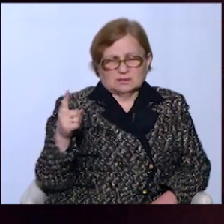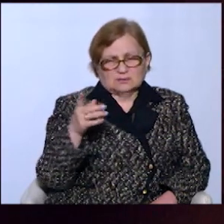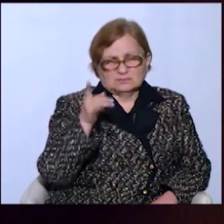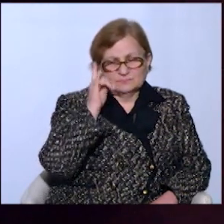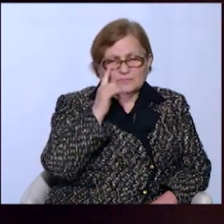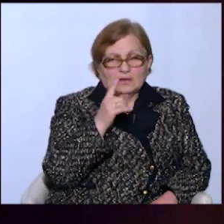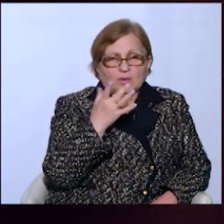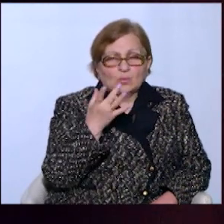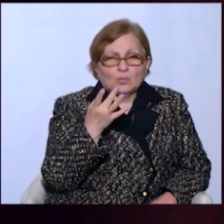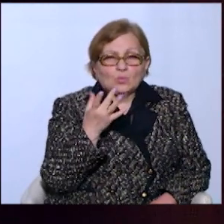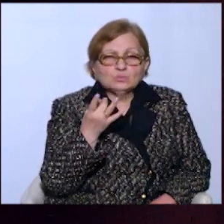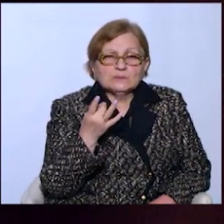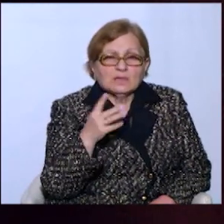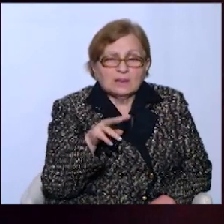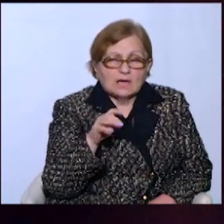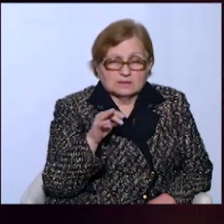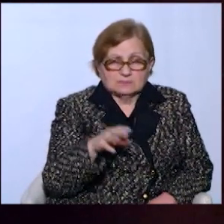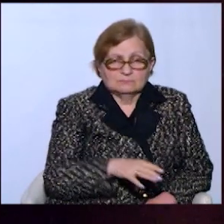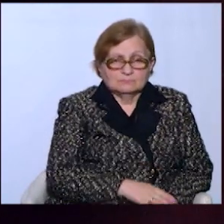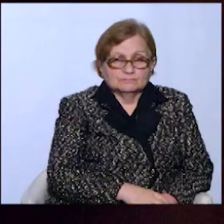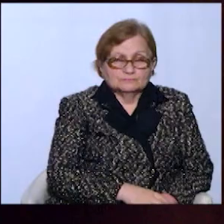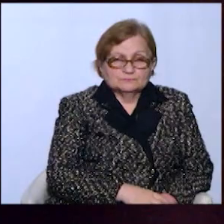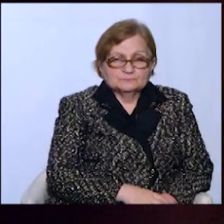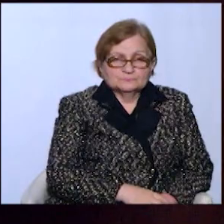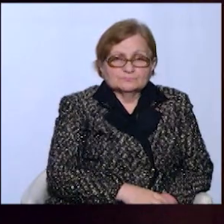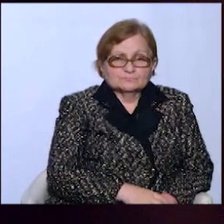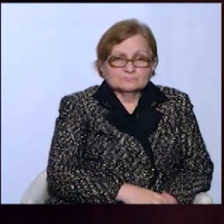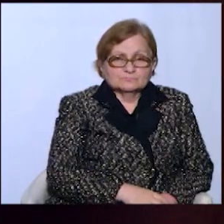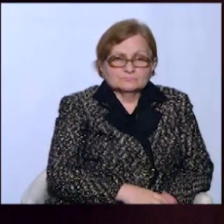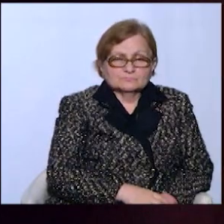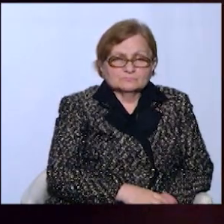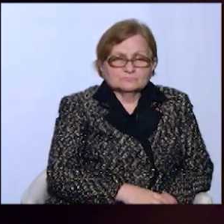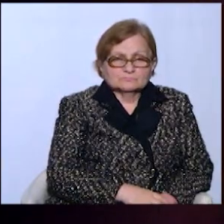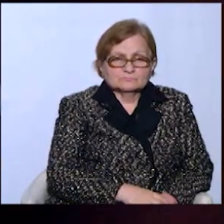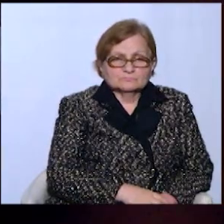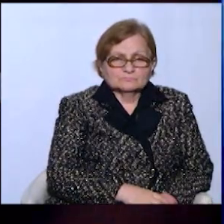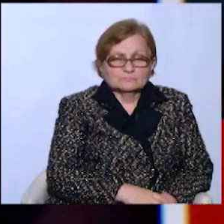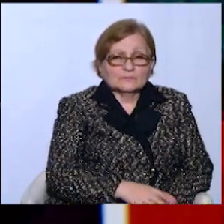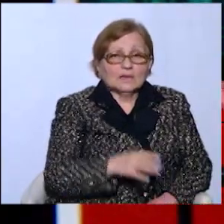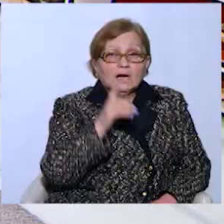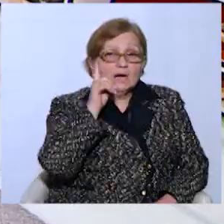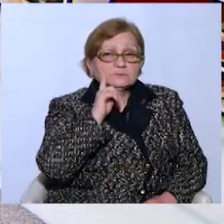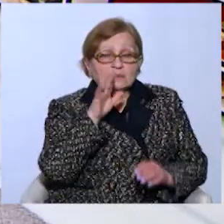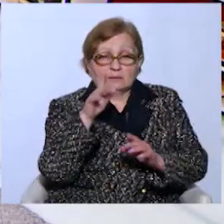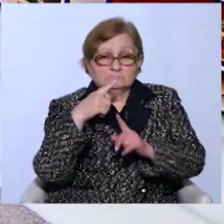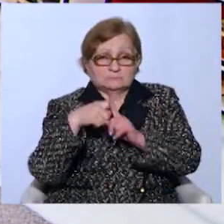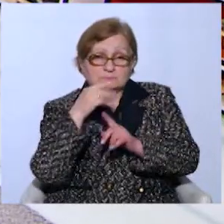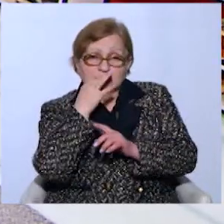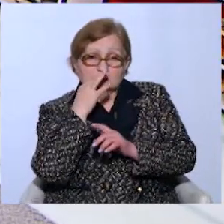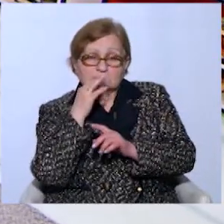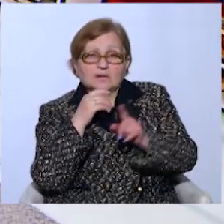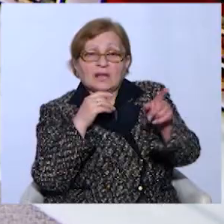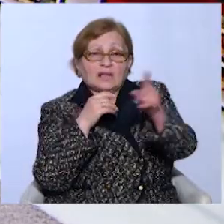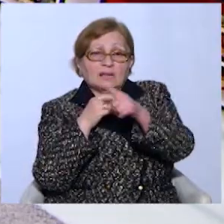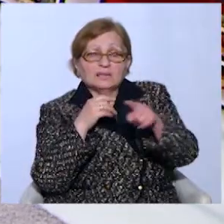სანამ ჩვენ შეკრებას გავაკეთებდეთ, მანამდე იქ